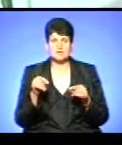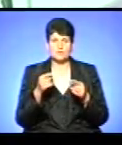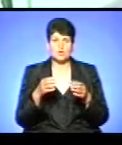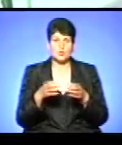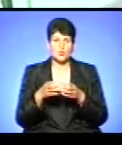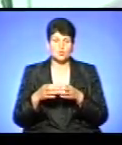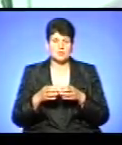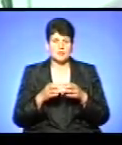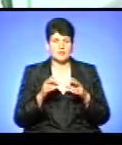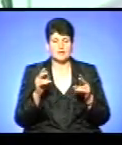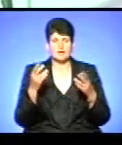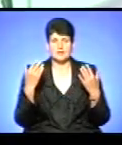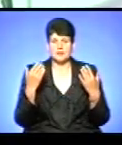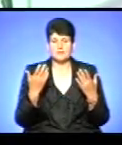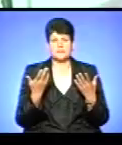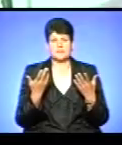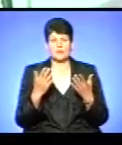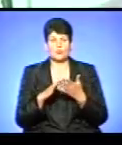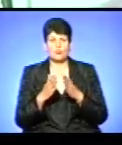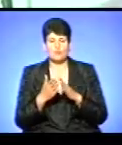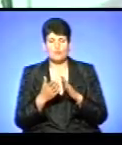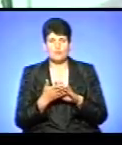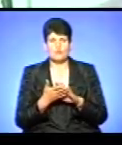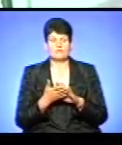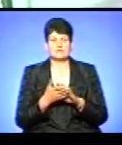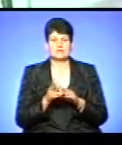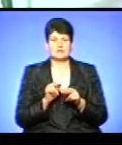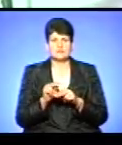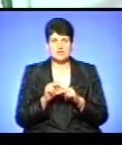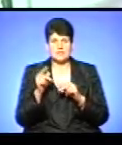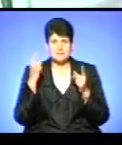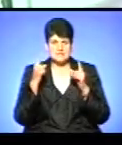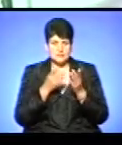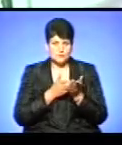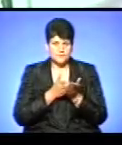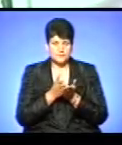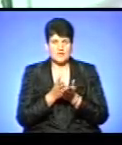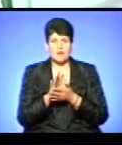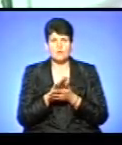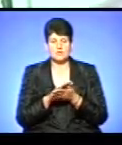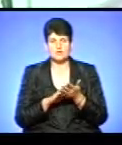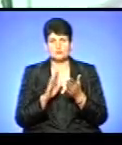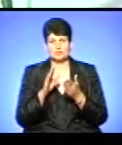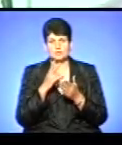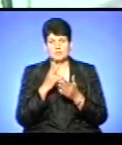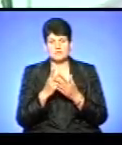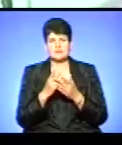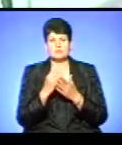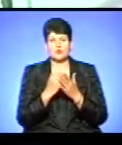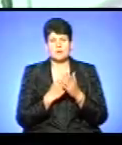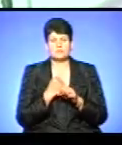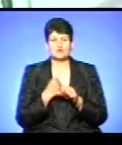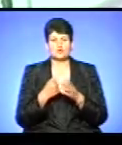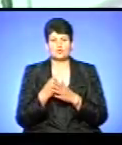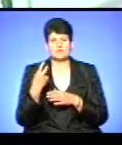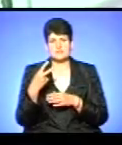гуртки, які створені умови для саме викладання мистецького компоненту. От і в подальшому будемо, оскільки в нас програма діє до 20-го року,